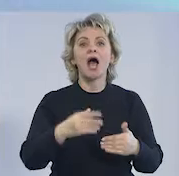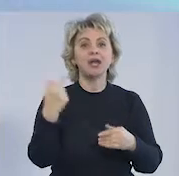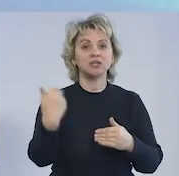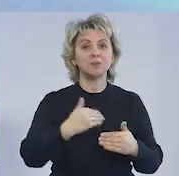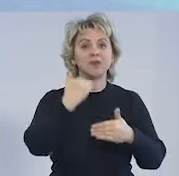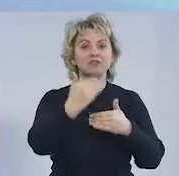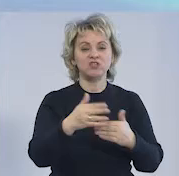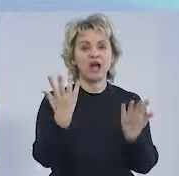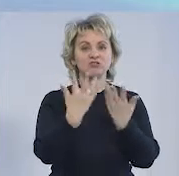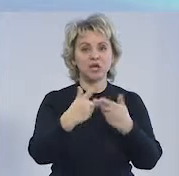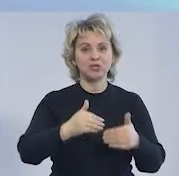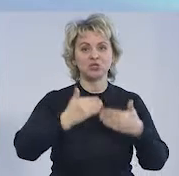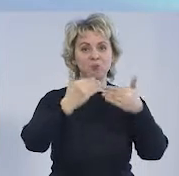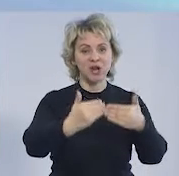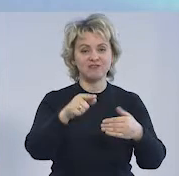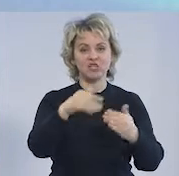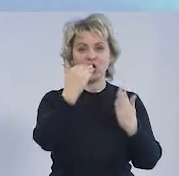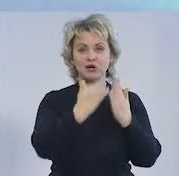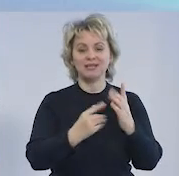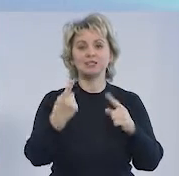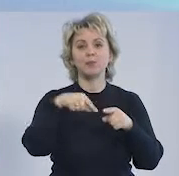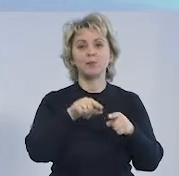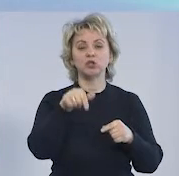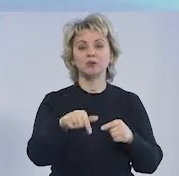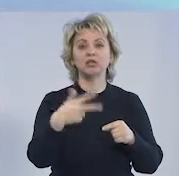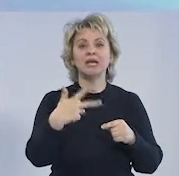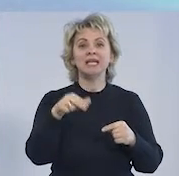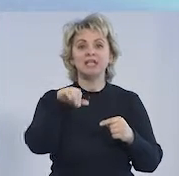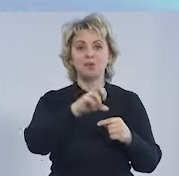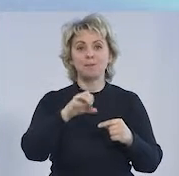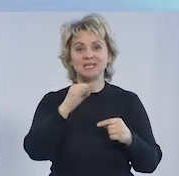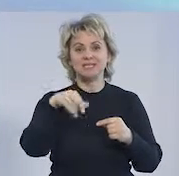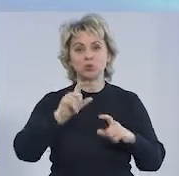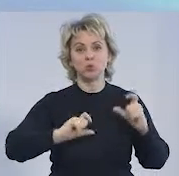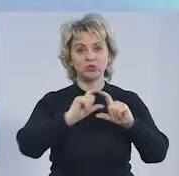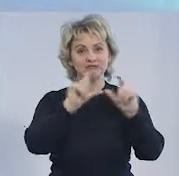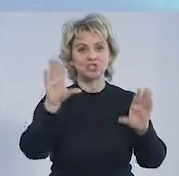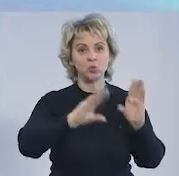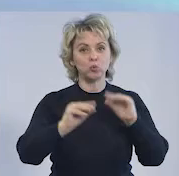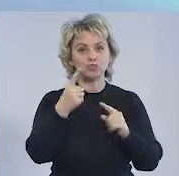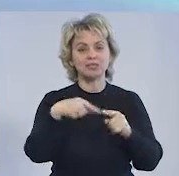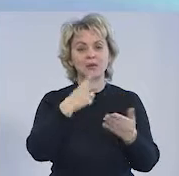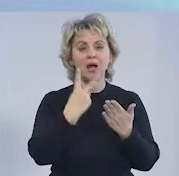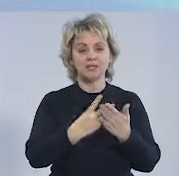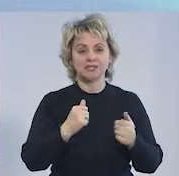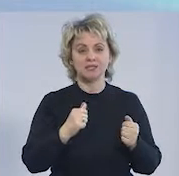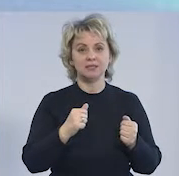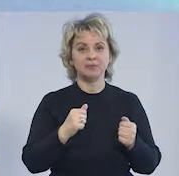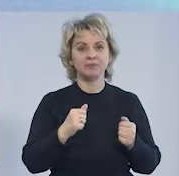Они, безусловно, автоматически продвинутся в рейтинге, потому что рейтинг «Три миссии университета» учитывает эти